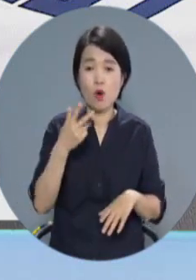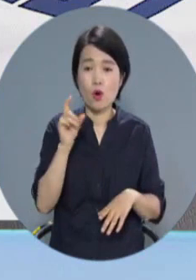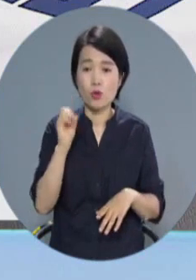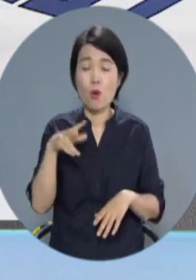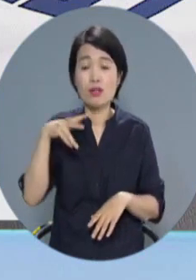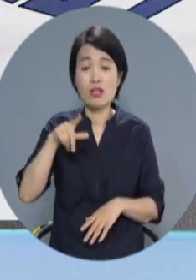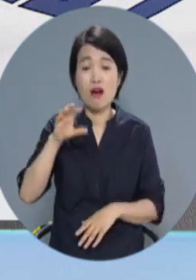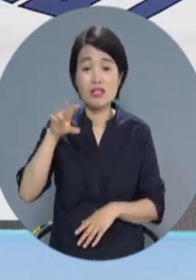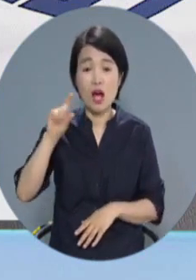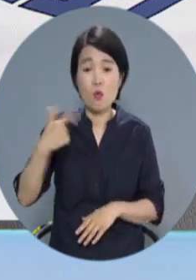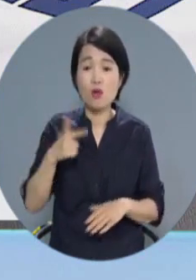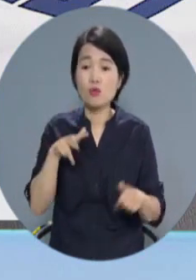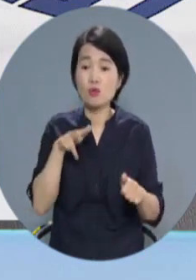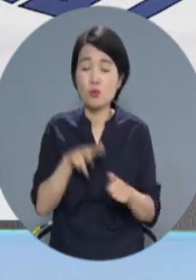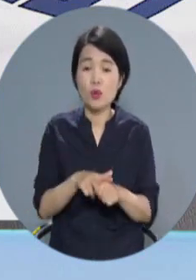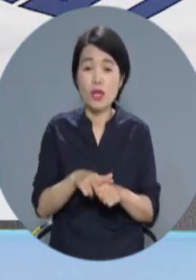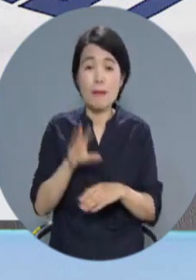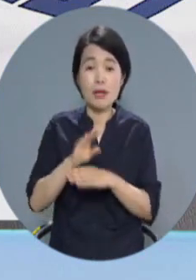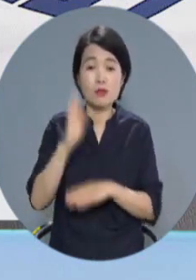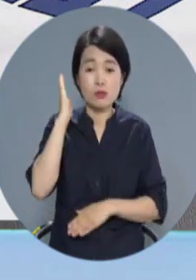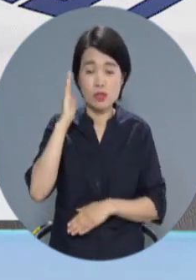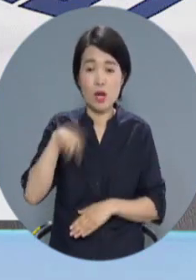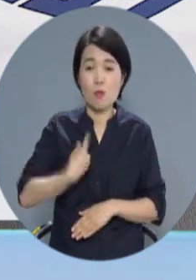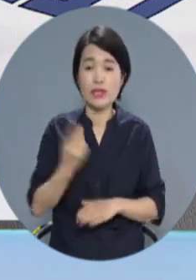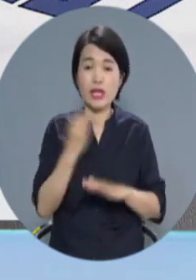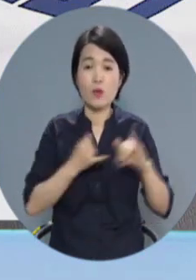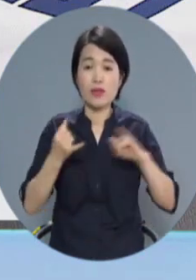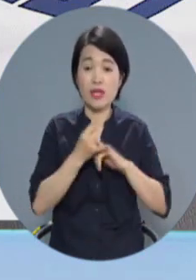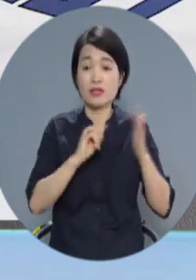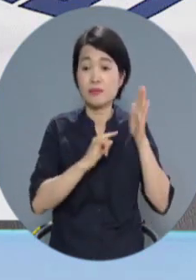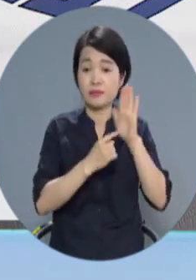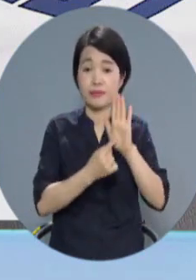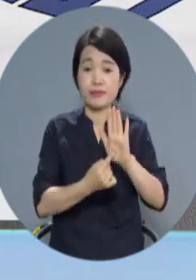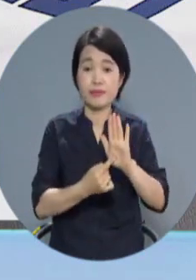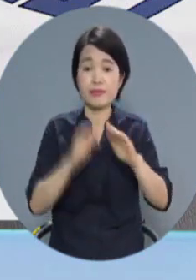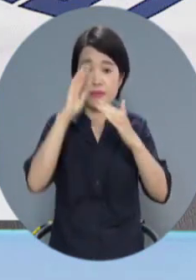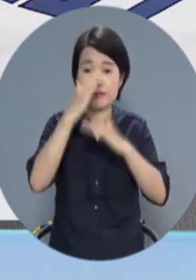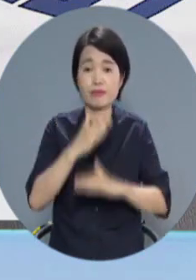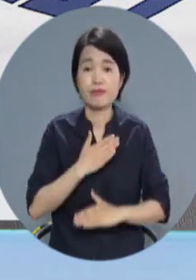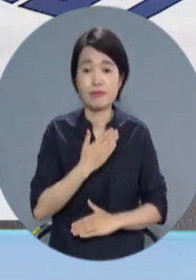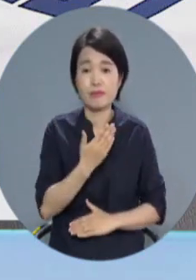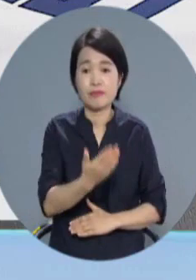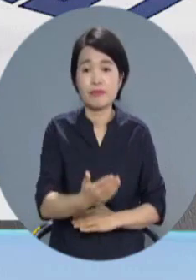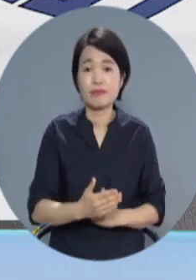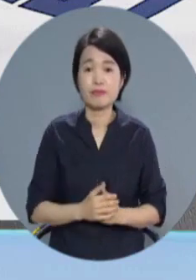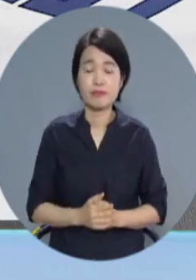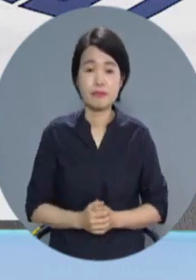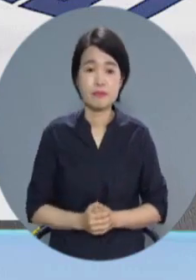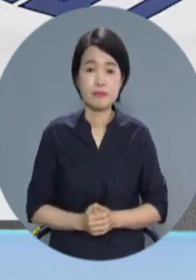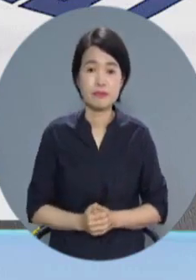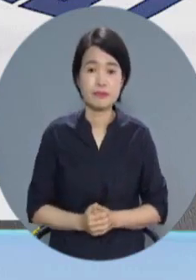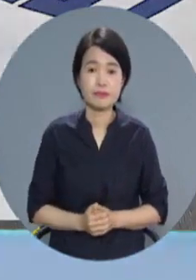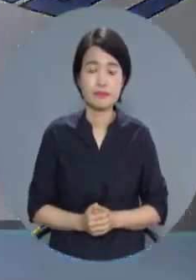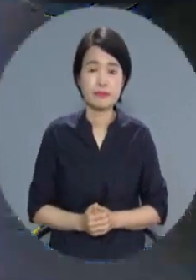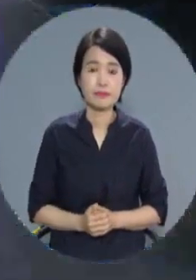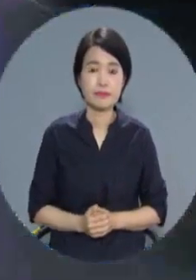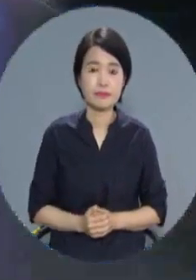서장원 후보는 방송 연설을 통해 자신의 공약을 제시했습니다. 김주희 기자가 보도합니다.